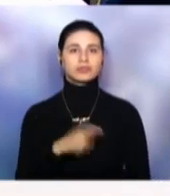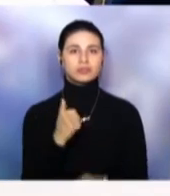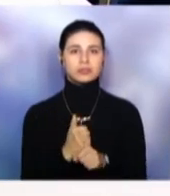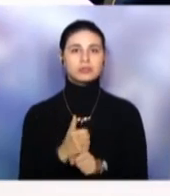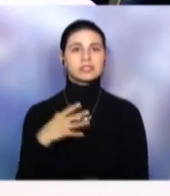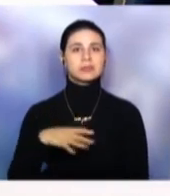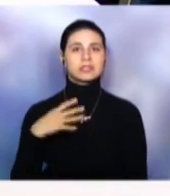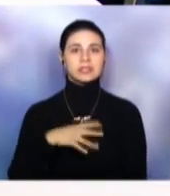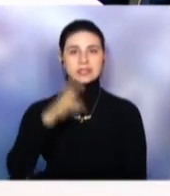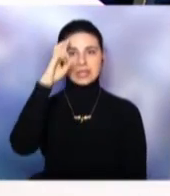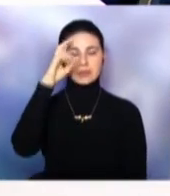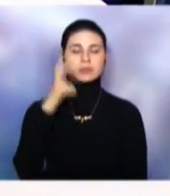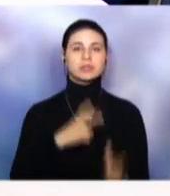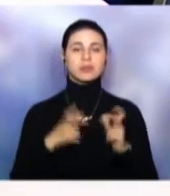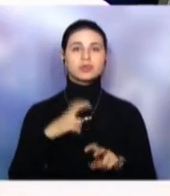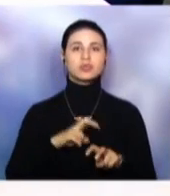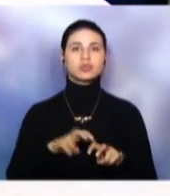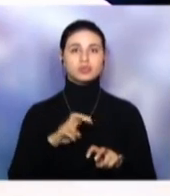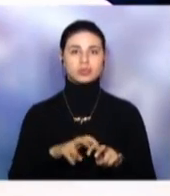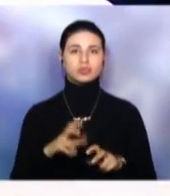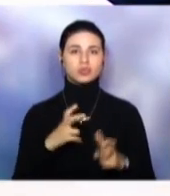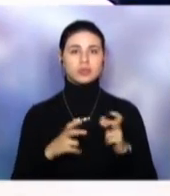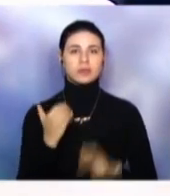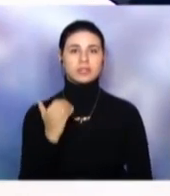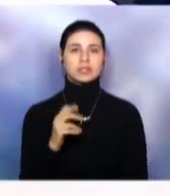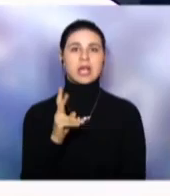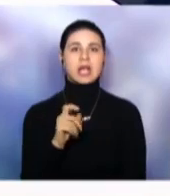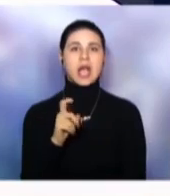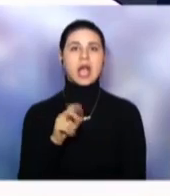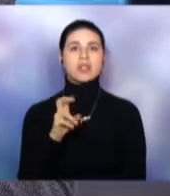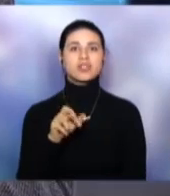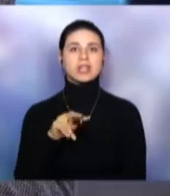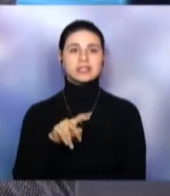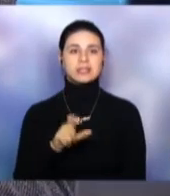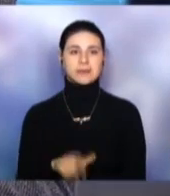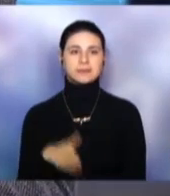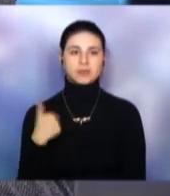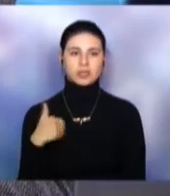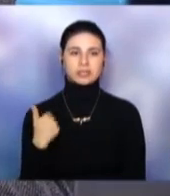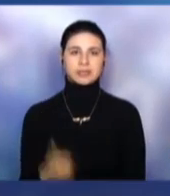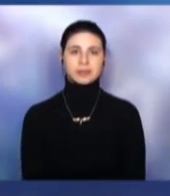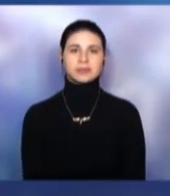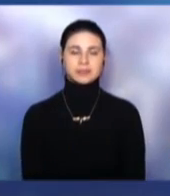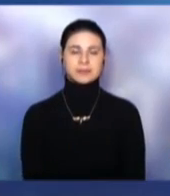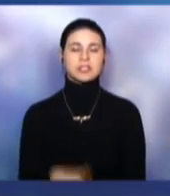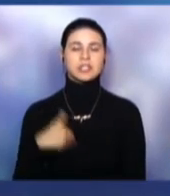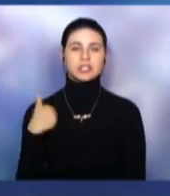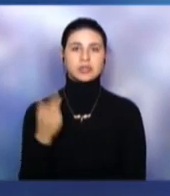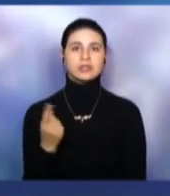თბილისის სახელმწიფო სამედიცინო უნივერსიტეტის პროფესორმა, ბატონმა კახა ჭელიძემ. დილავშიდობისა, ბატონ კახა, გილოცავთ პირველ